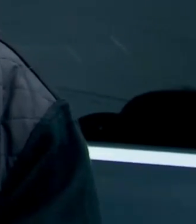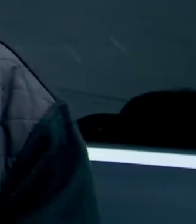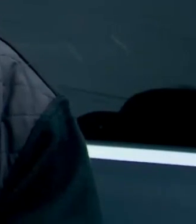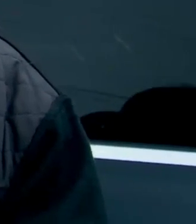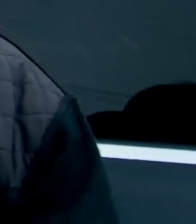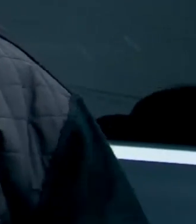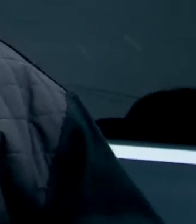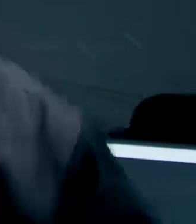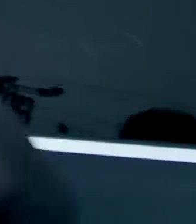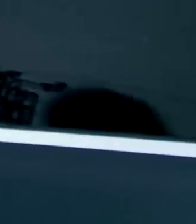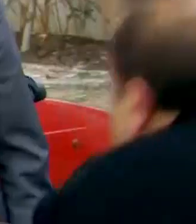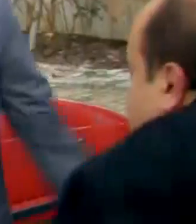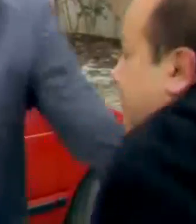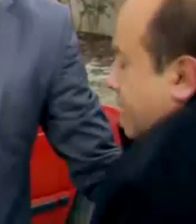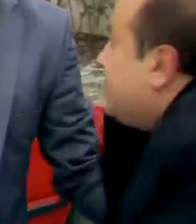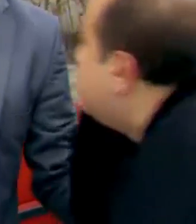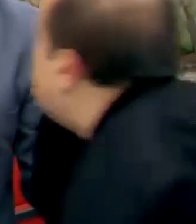yakaladı kolundan. Alo.